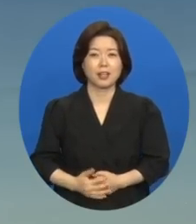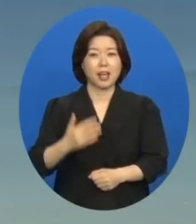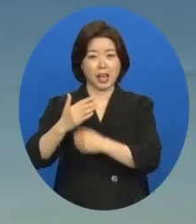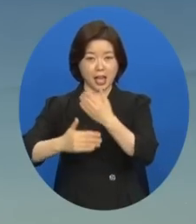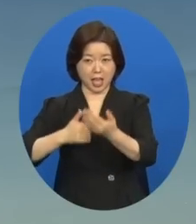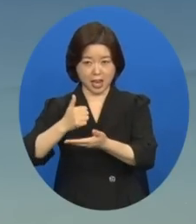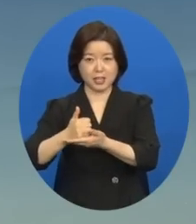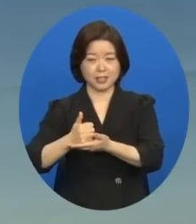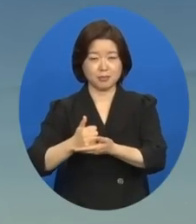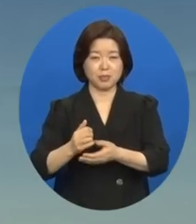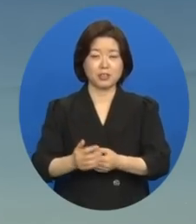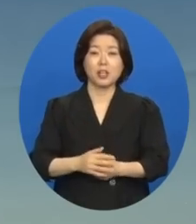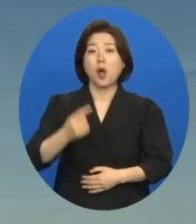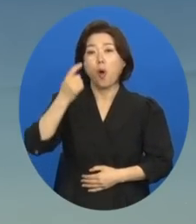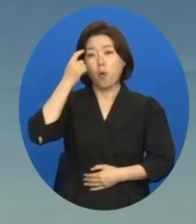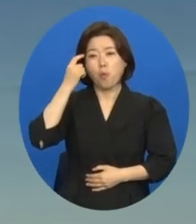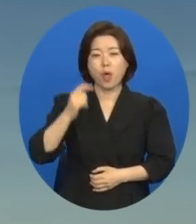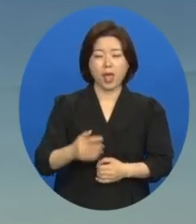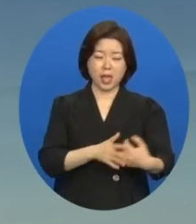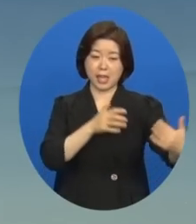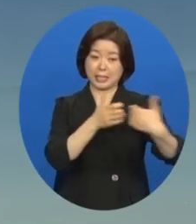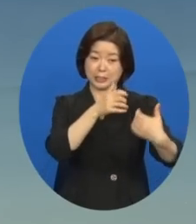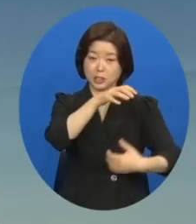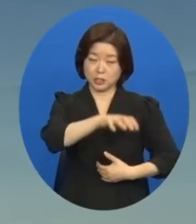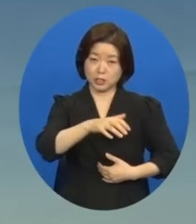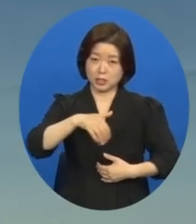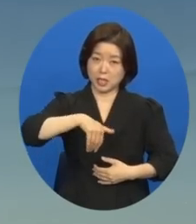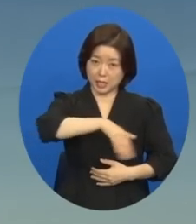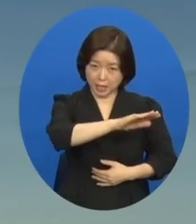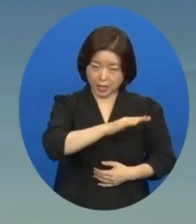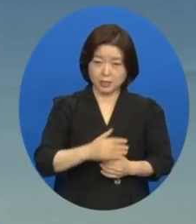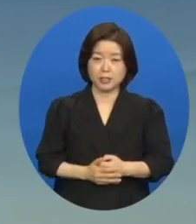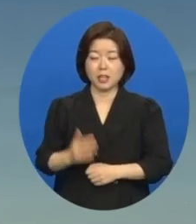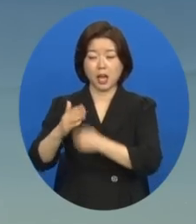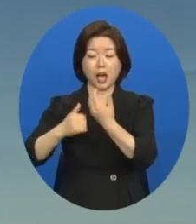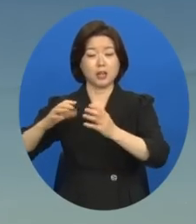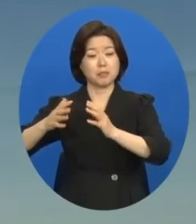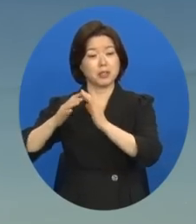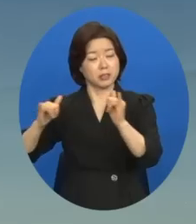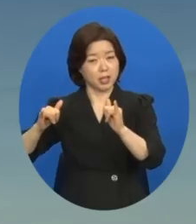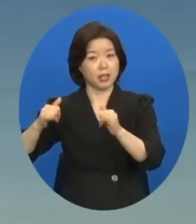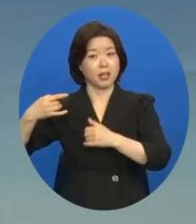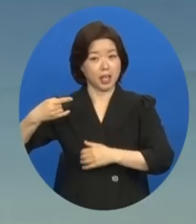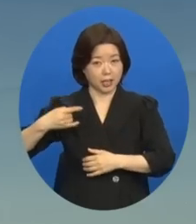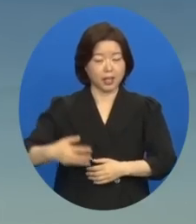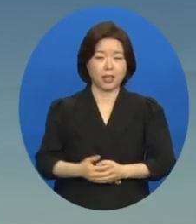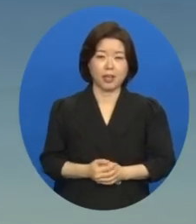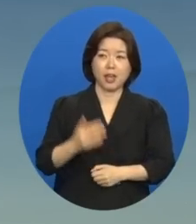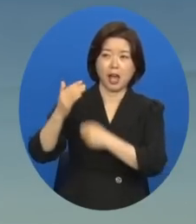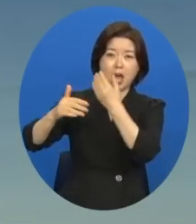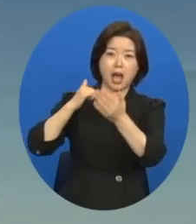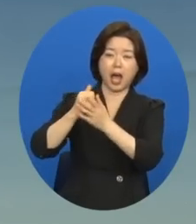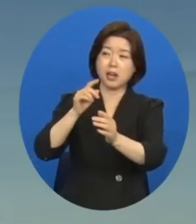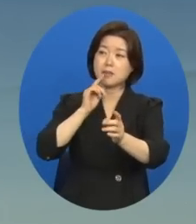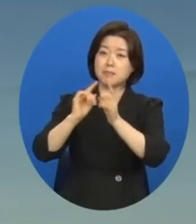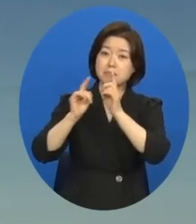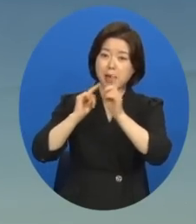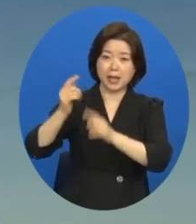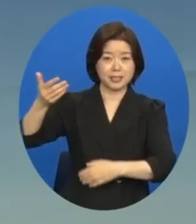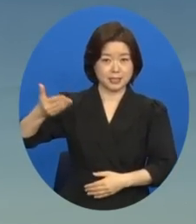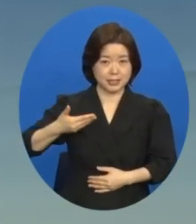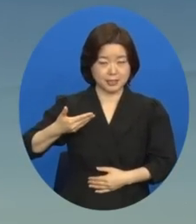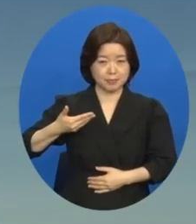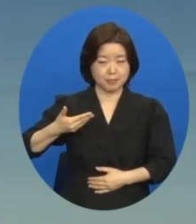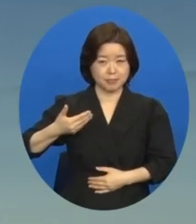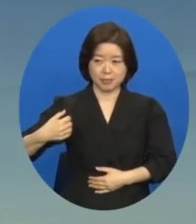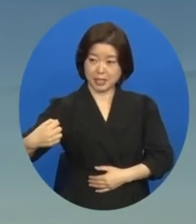하나님은 왜 이 전쟁터에 나가는 하나님의 백성들에게 하나님의 말씀을